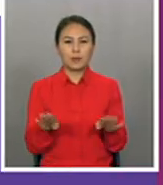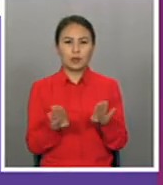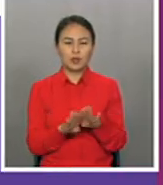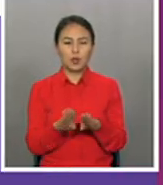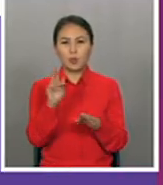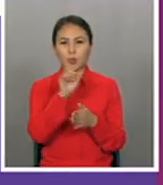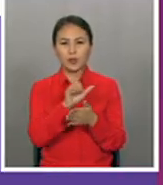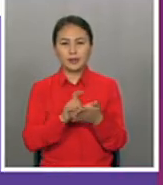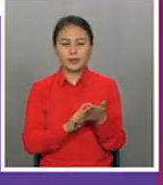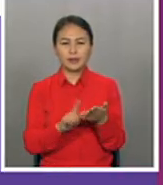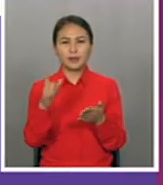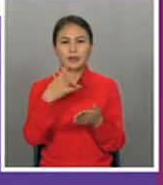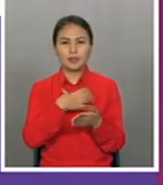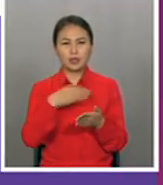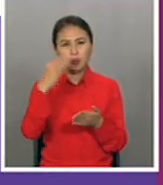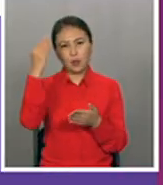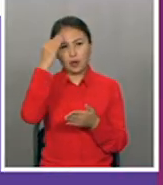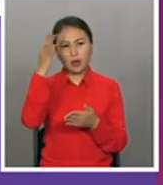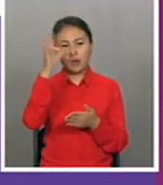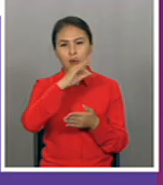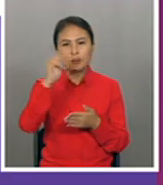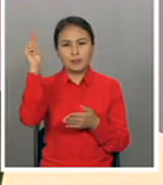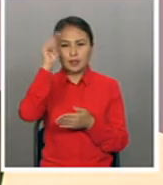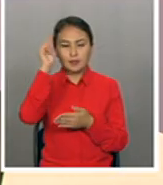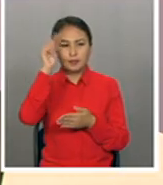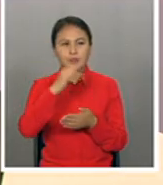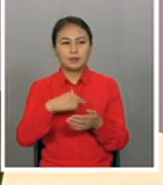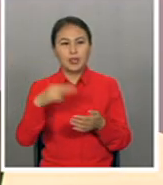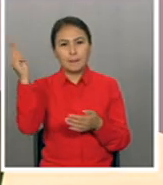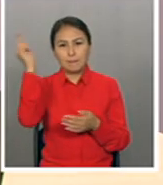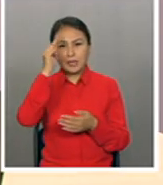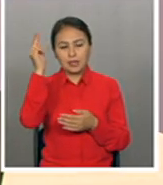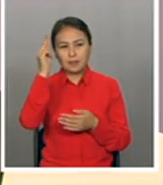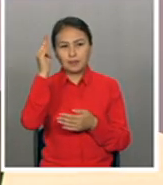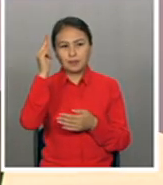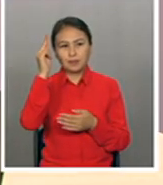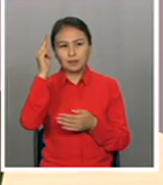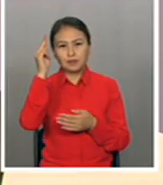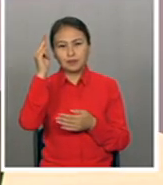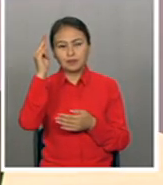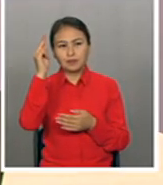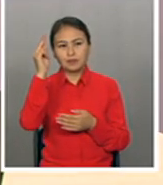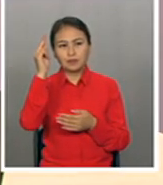өлеңдегі негізгі ой білімге тоқталайық. Білім.